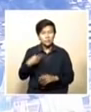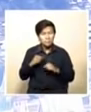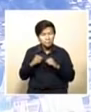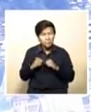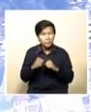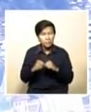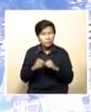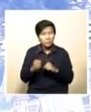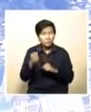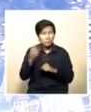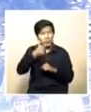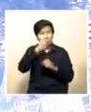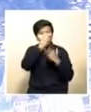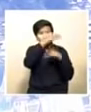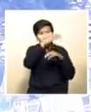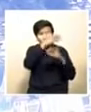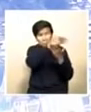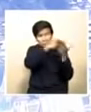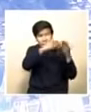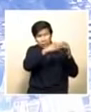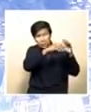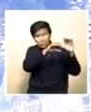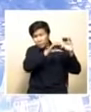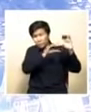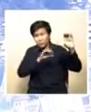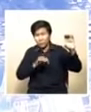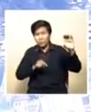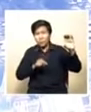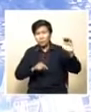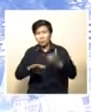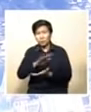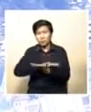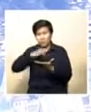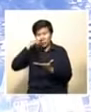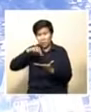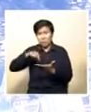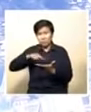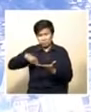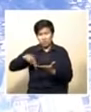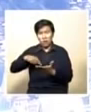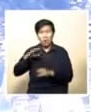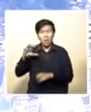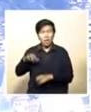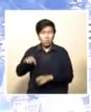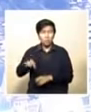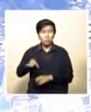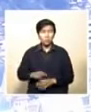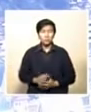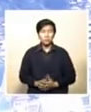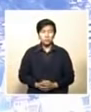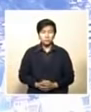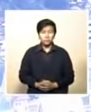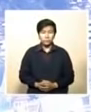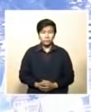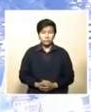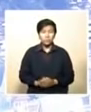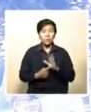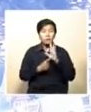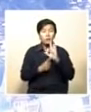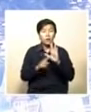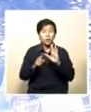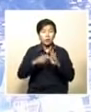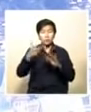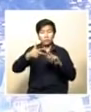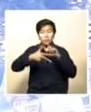ต้องเรียนต่อไปนะครับว่าสำหรับภาคเอกชนที่ต้องการนำเอาหน้ากากอนามัยเครื่องมือเ